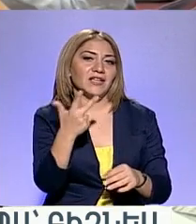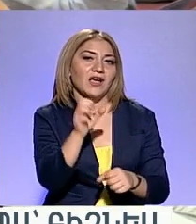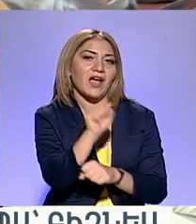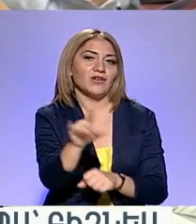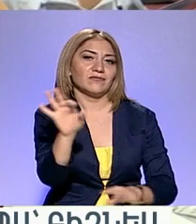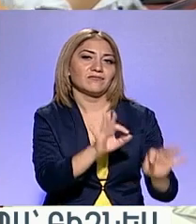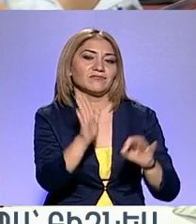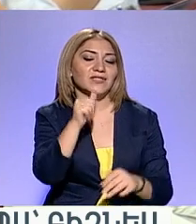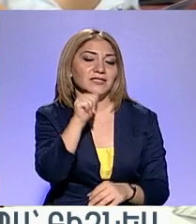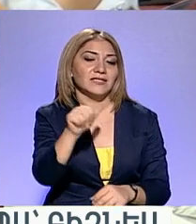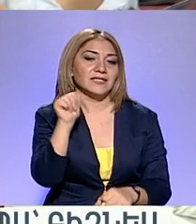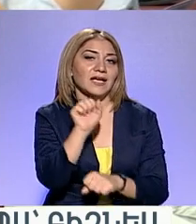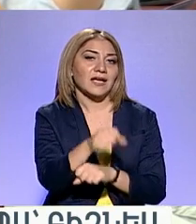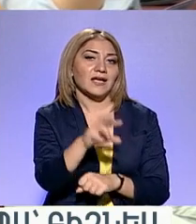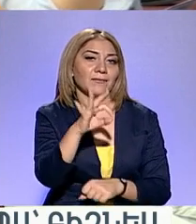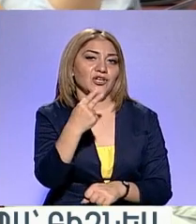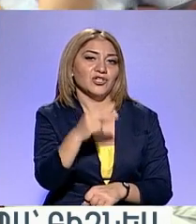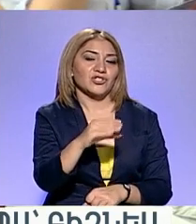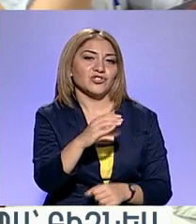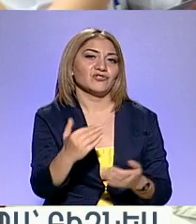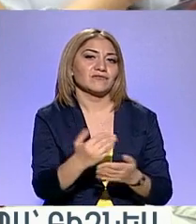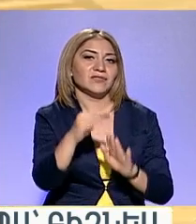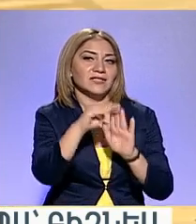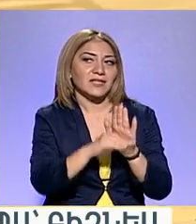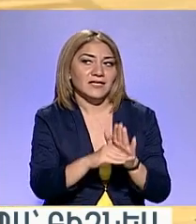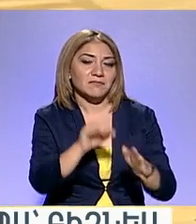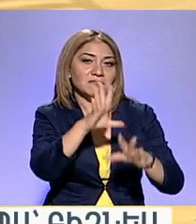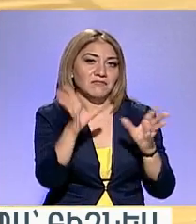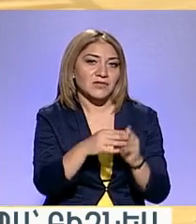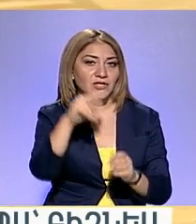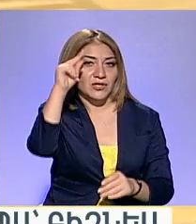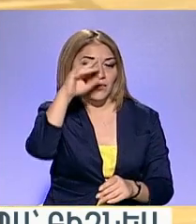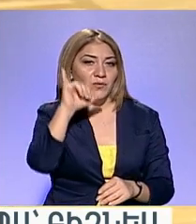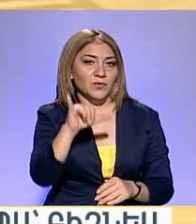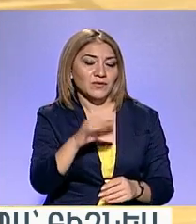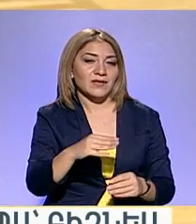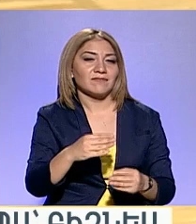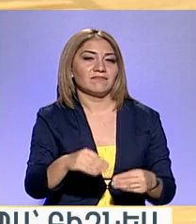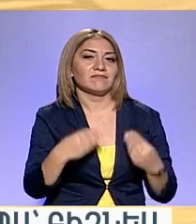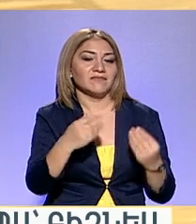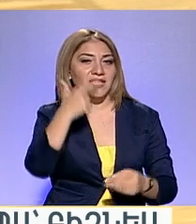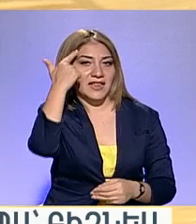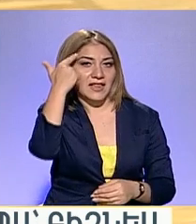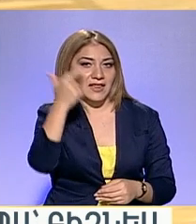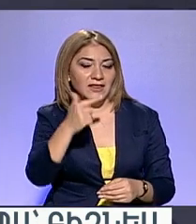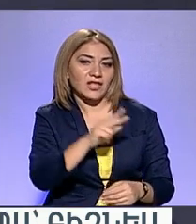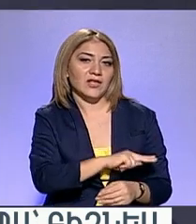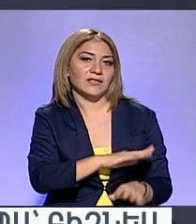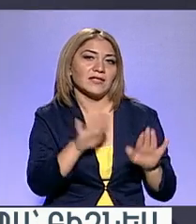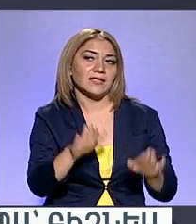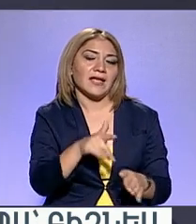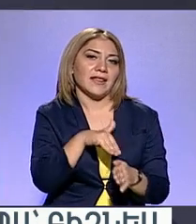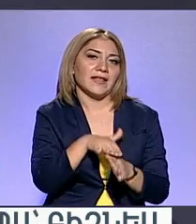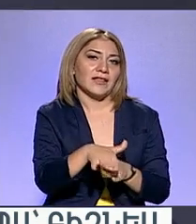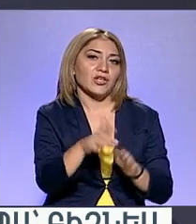հաղթողներ։ Նախորդ տարի հաղթողներից էր Bridge Startup-ը։ Համատեղ ուժերով ուսանողներին հնարավորություն են տալիս գիտելիքներն իրացնել աշխատավայրում։ Ունենք